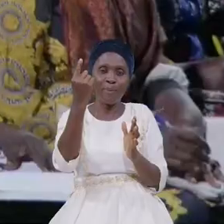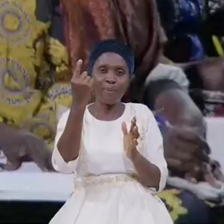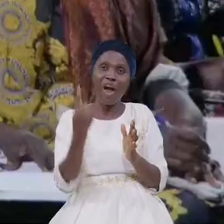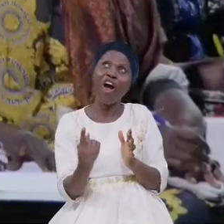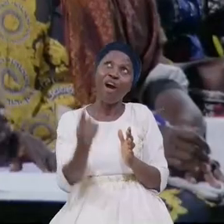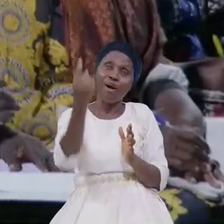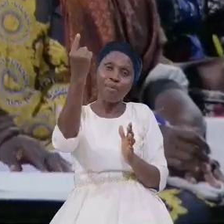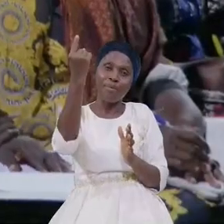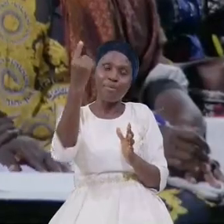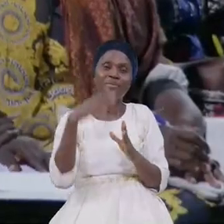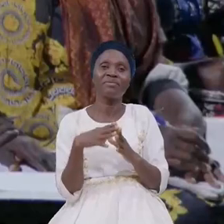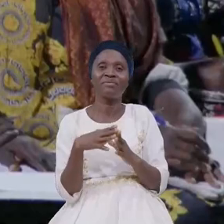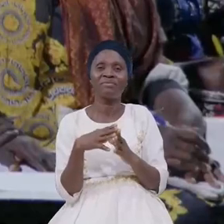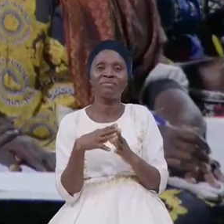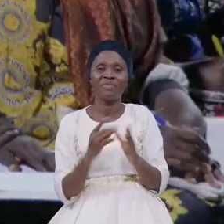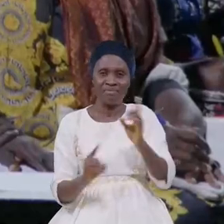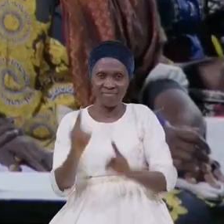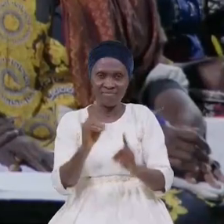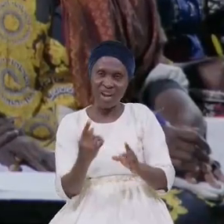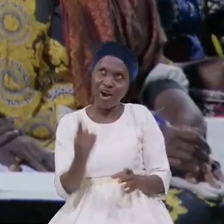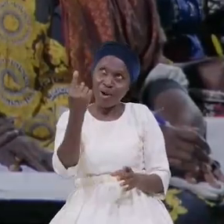haut, en haut.